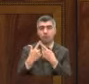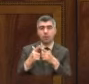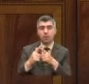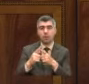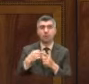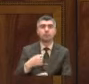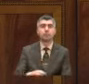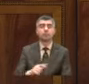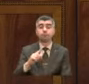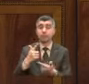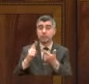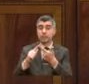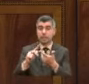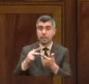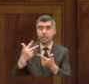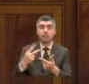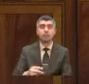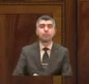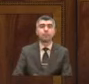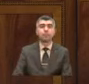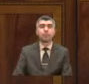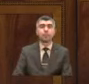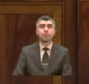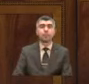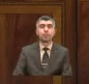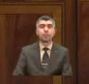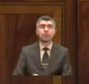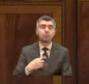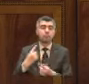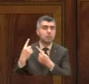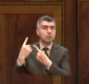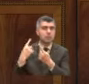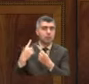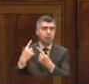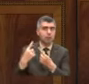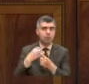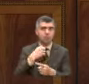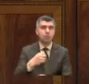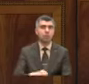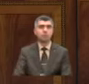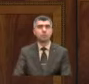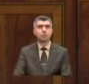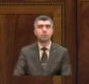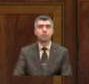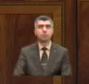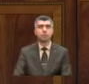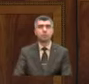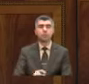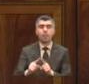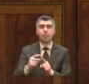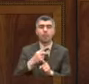القطاعات. الامر الثاني وهو عندما نسمع، استاذ راك كنتي معنا في الحكومه، وكنتي في حكومات